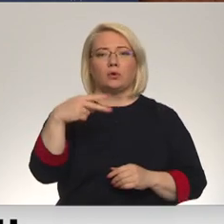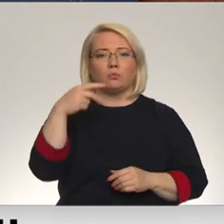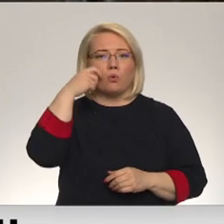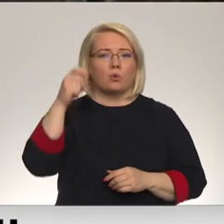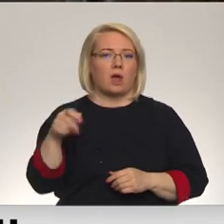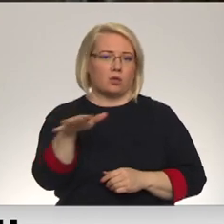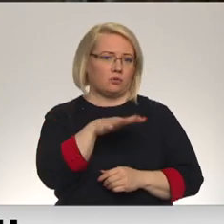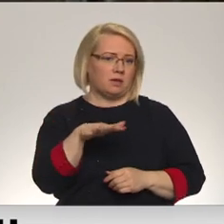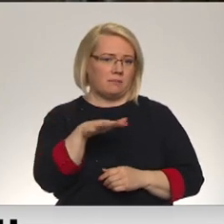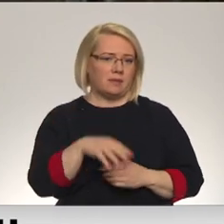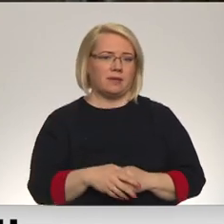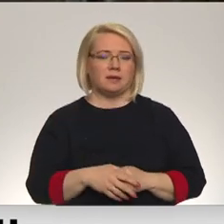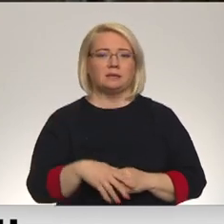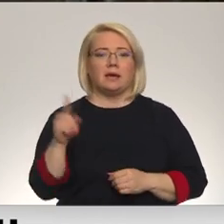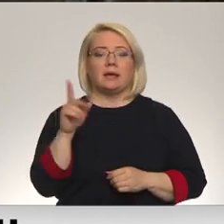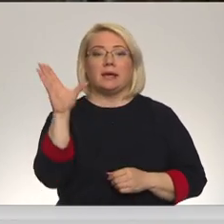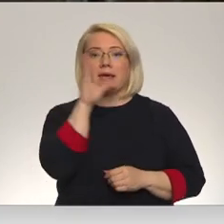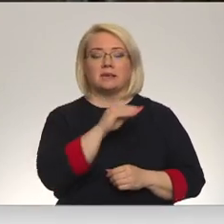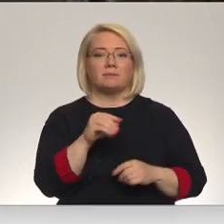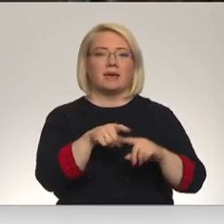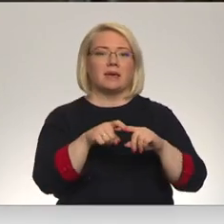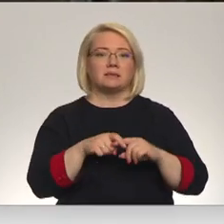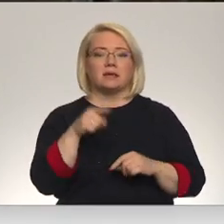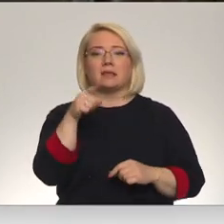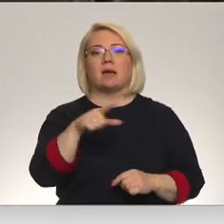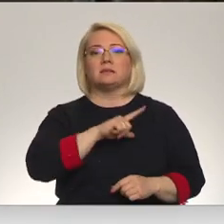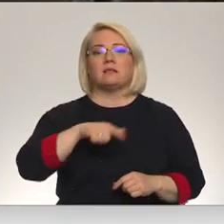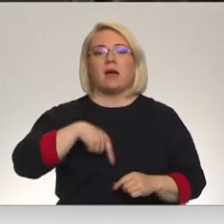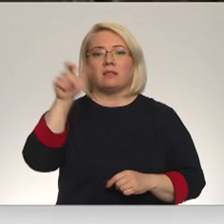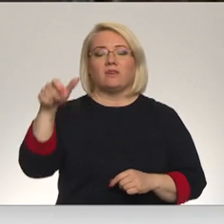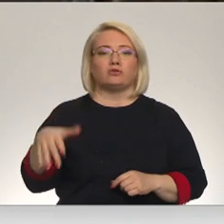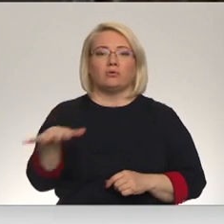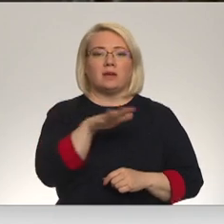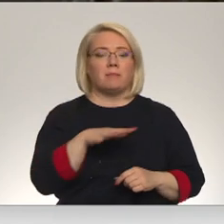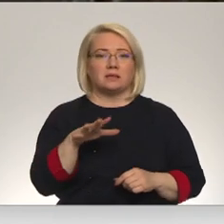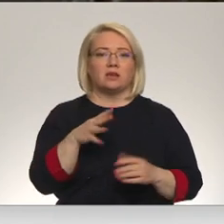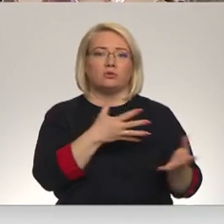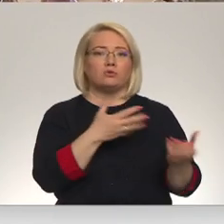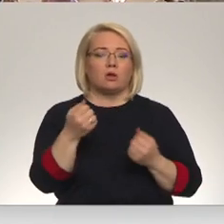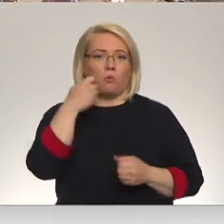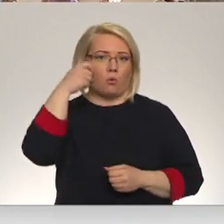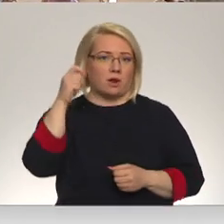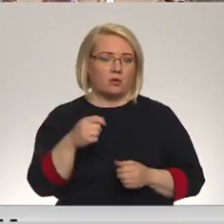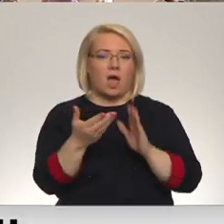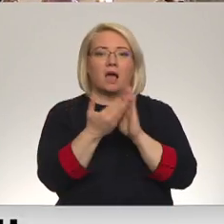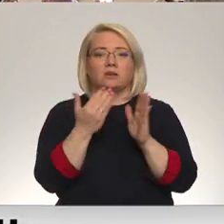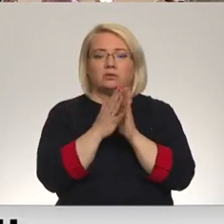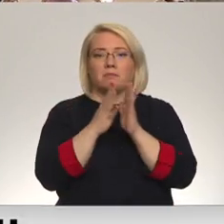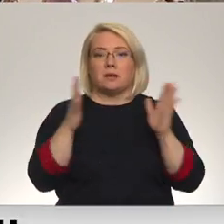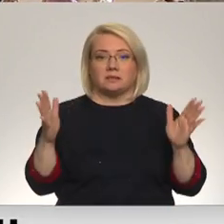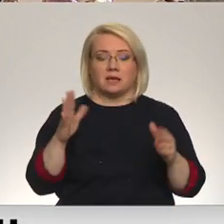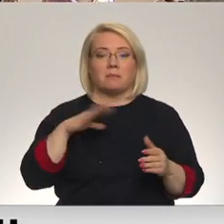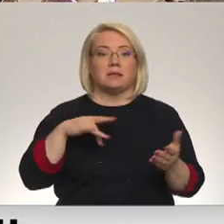ģimenes. Ir iespēja iesaistīt arī tās latviešu ģimenes, kas arī ukraiņus uzņem. Un atsaucība ir milzīga. Pēc centra atklāšanas